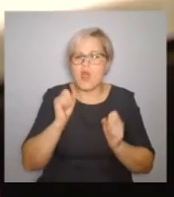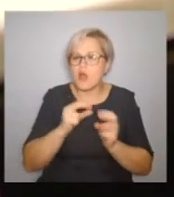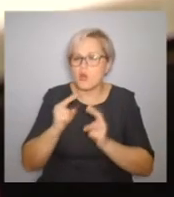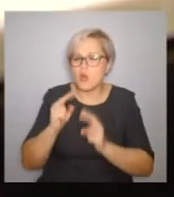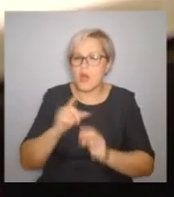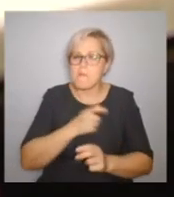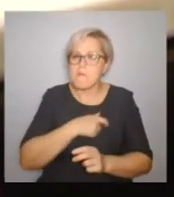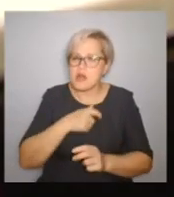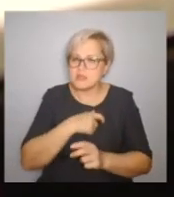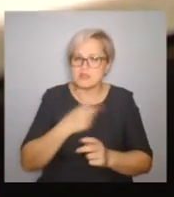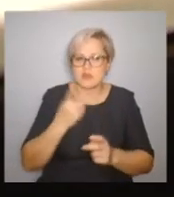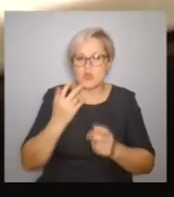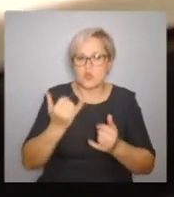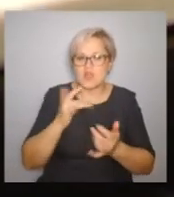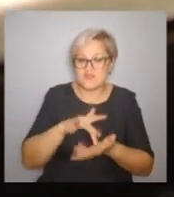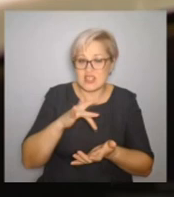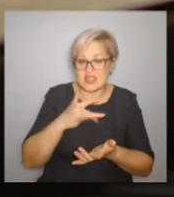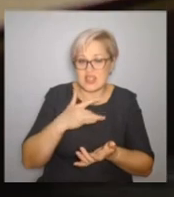под Ханты-Мансийском, и